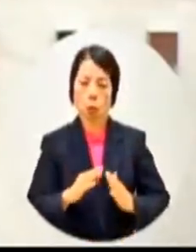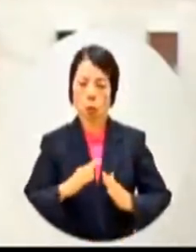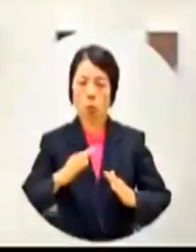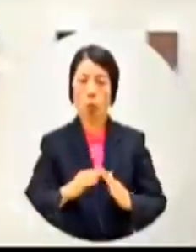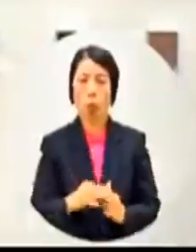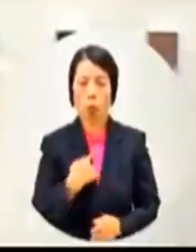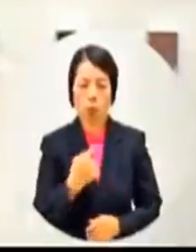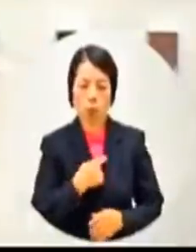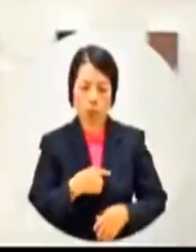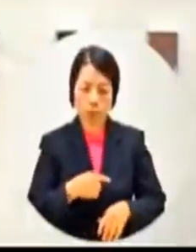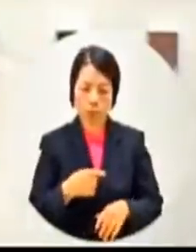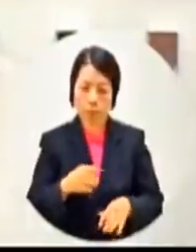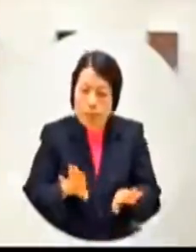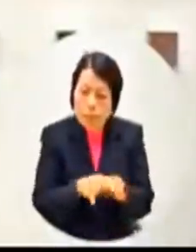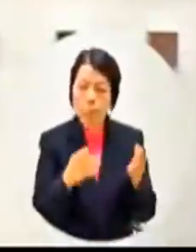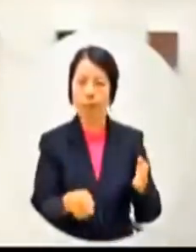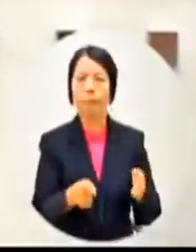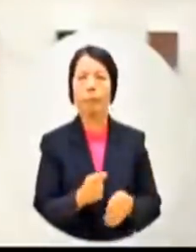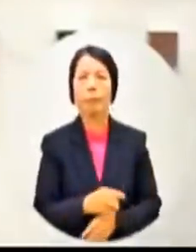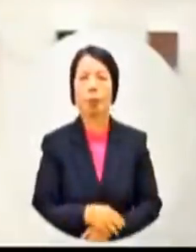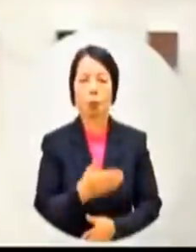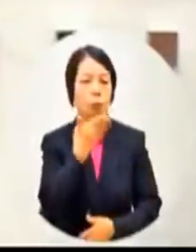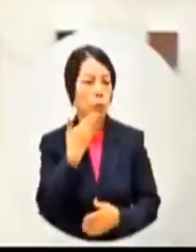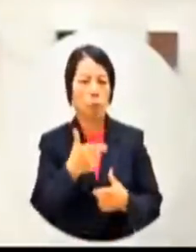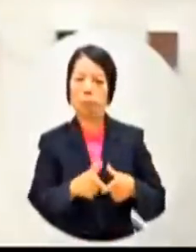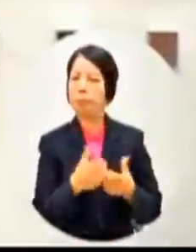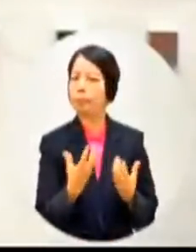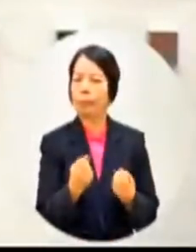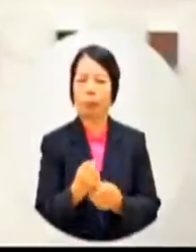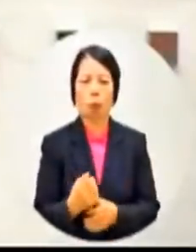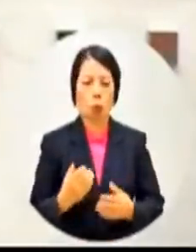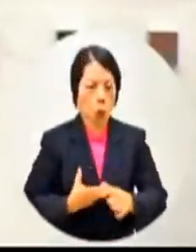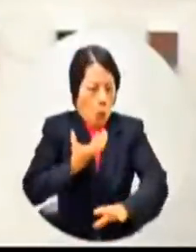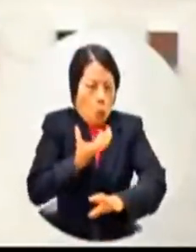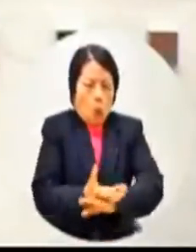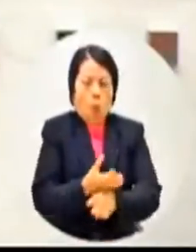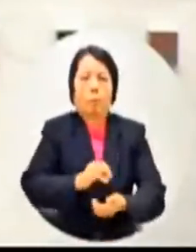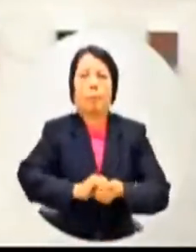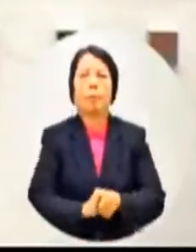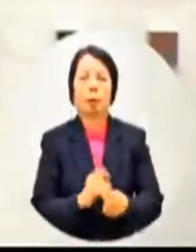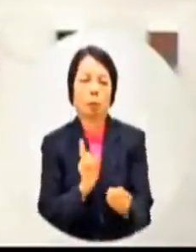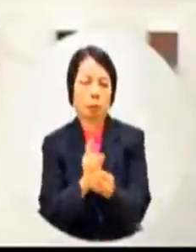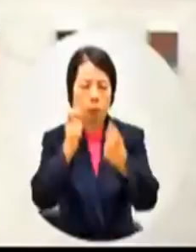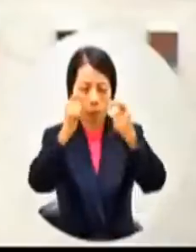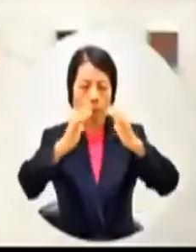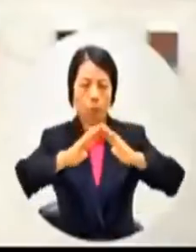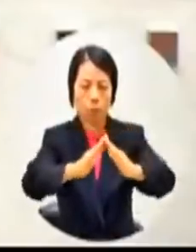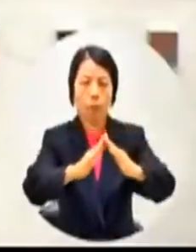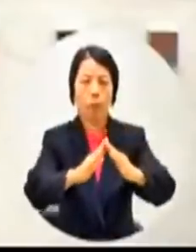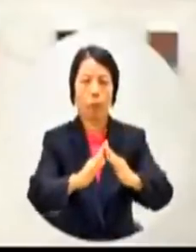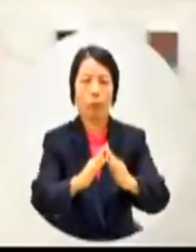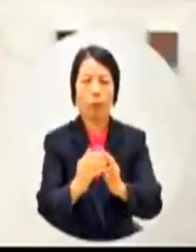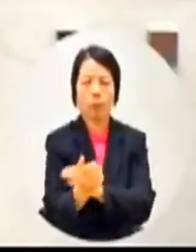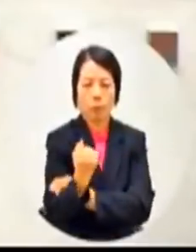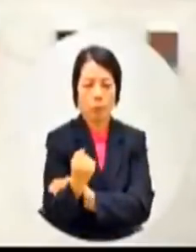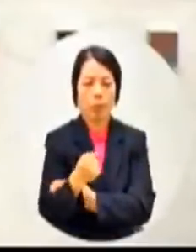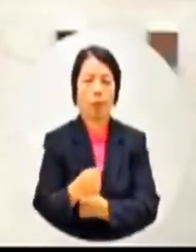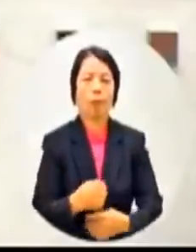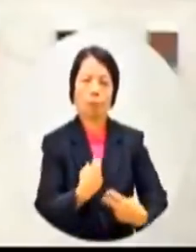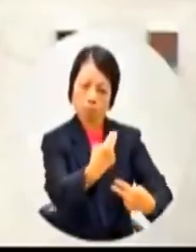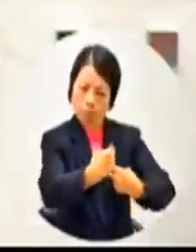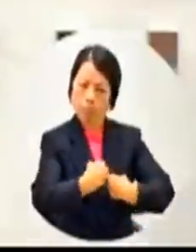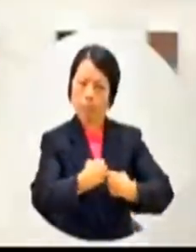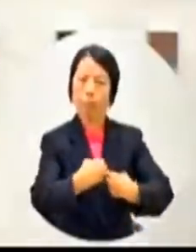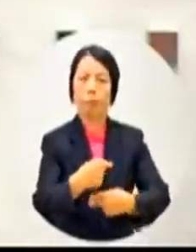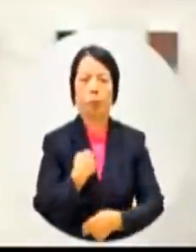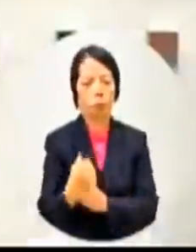们全力以赴为了高雄的未来。这一点请各位议员女士先生信任我们，我们一定会认真的来做，如果做